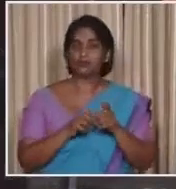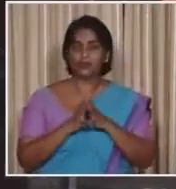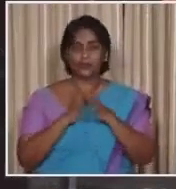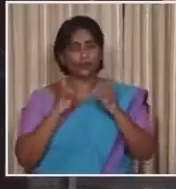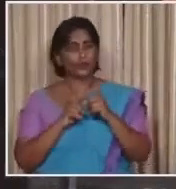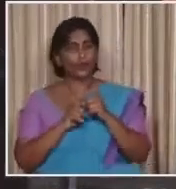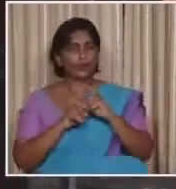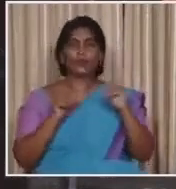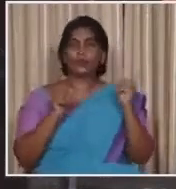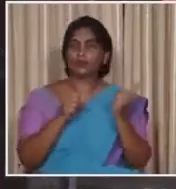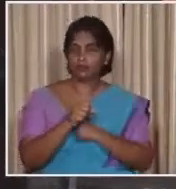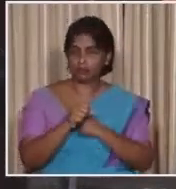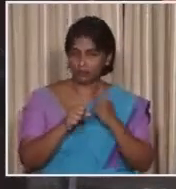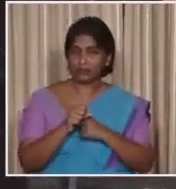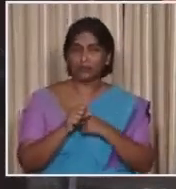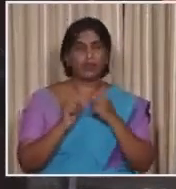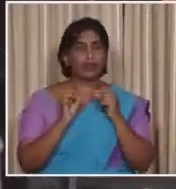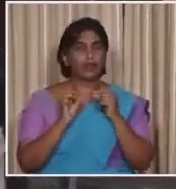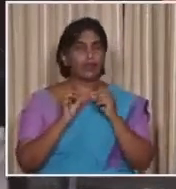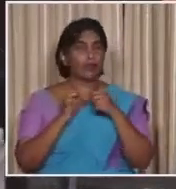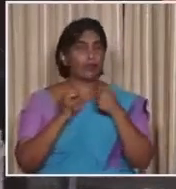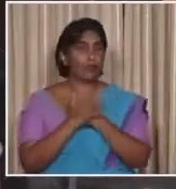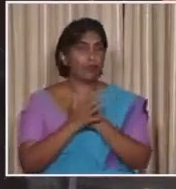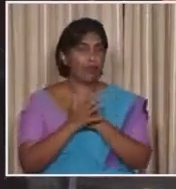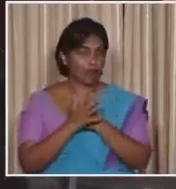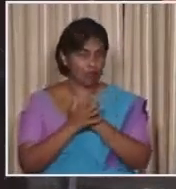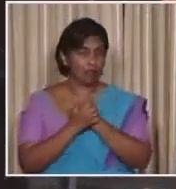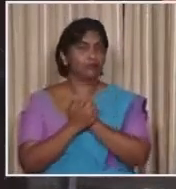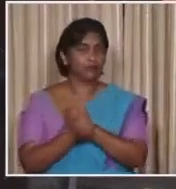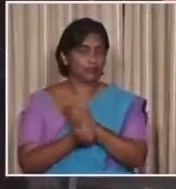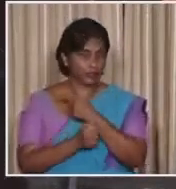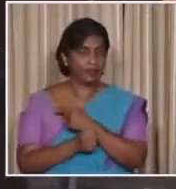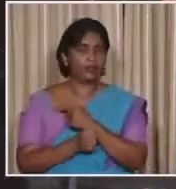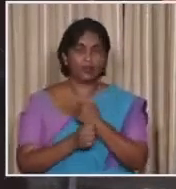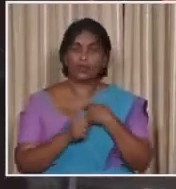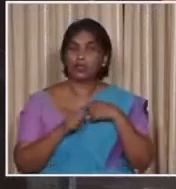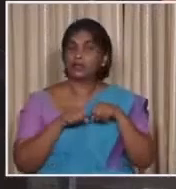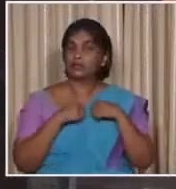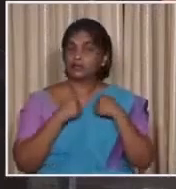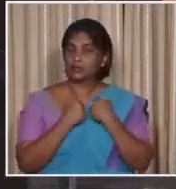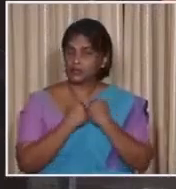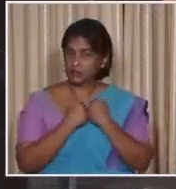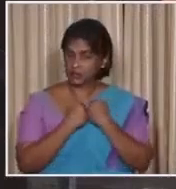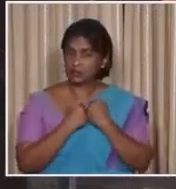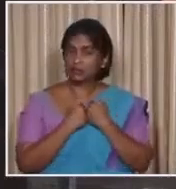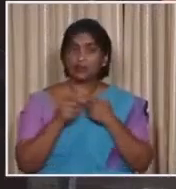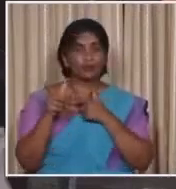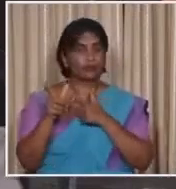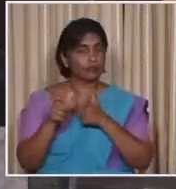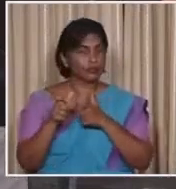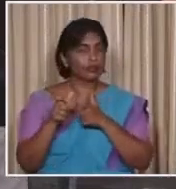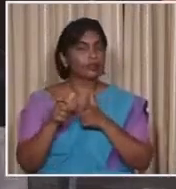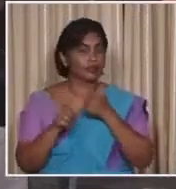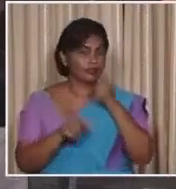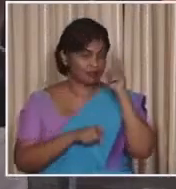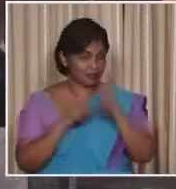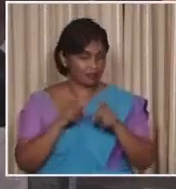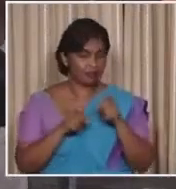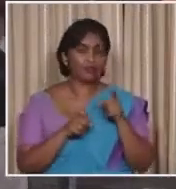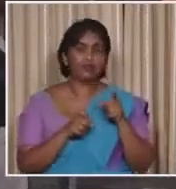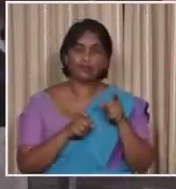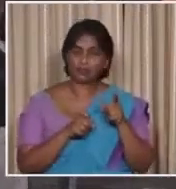ลทามลีลาบุตรเลยยักกัมเอ็นนอดายยักกัตินอาดาบดีอายุดาปูราตเตตัยมุดลมุดลาเกะท